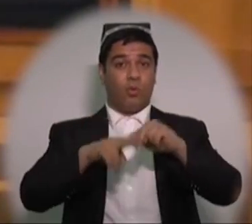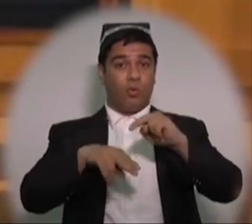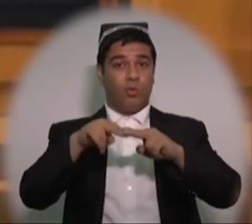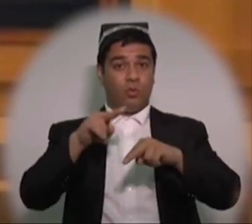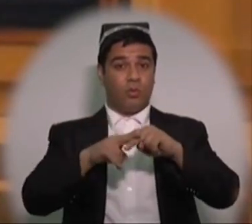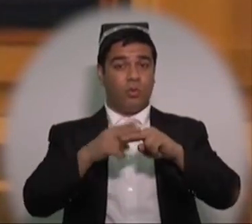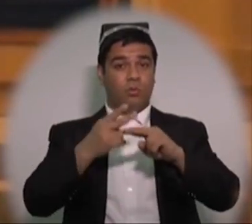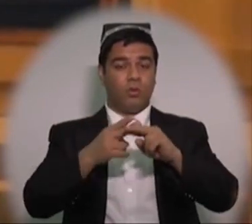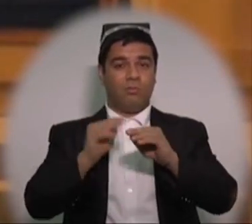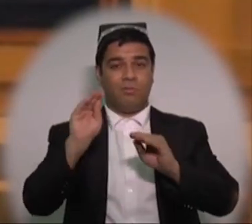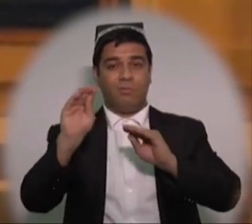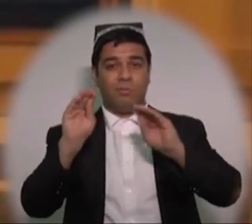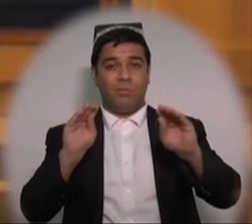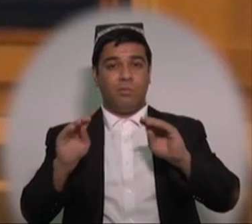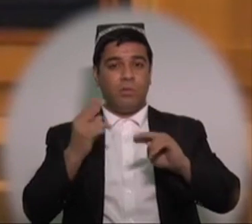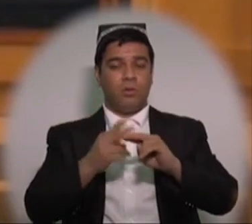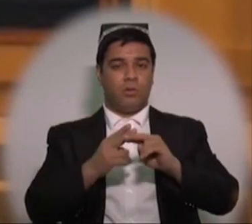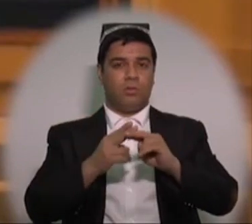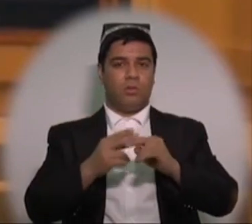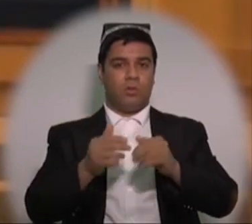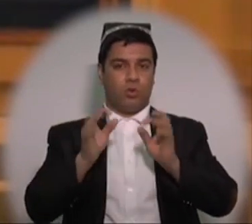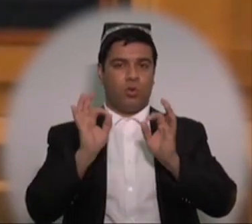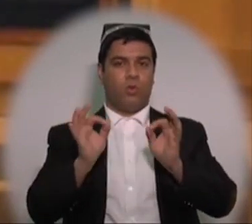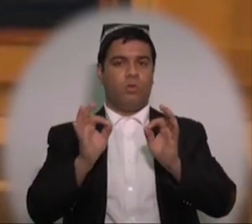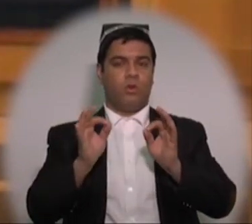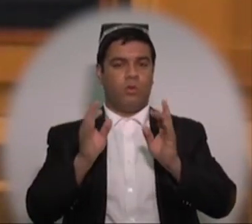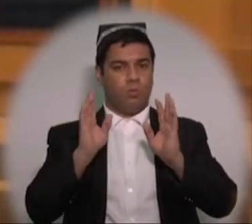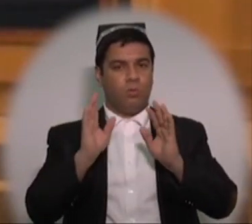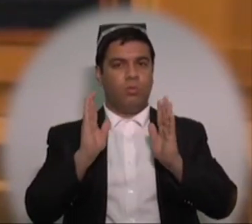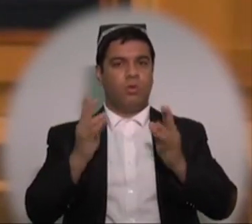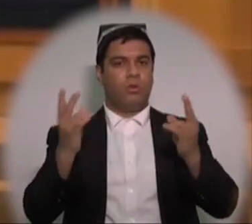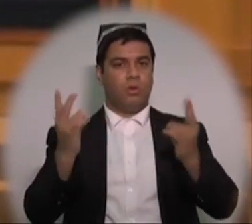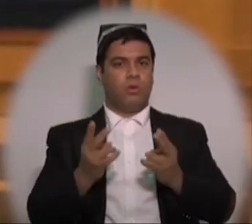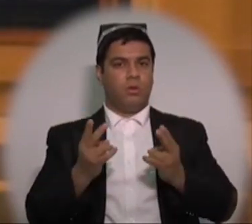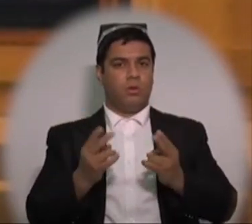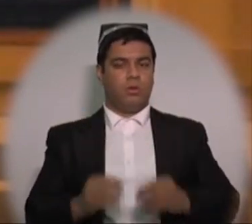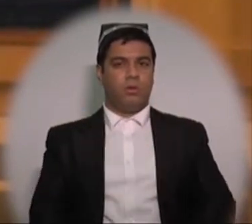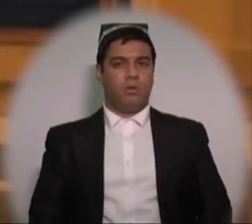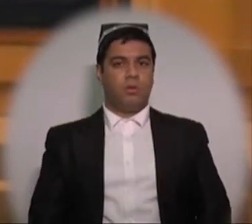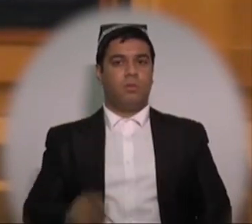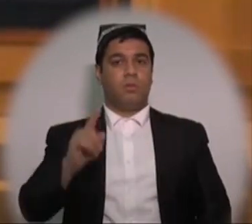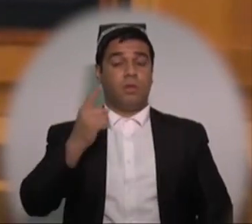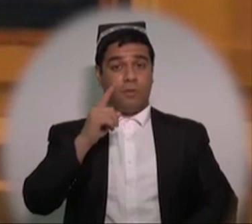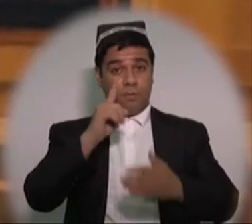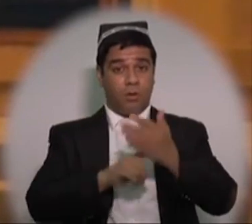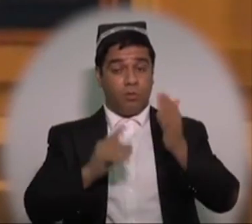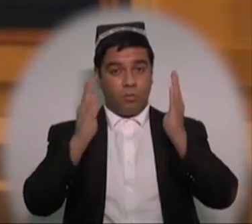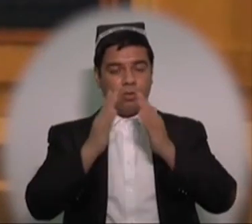qurish, uni jihozlashda mu'tadil bo'lish tavsiya qilinadi. Chunki